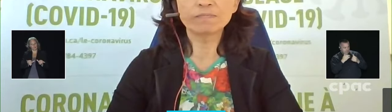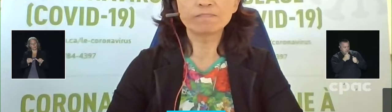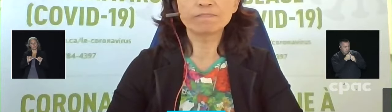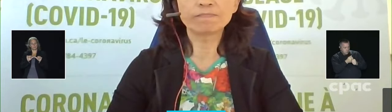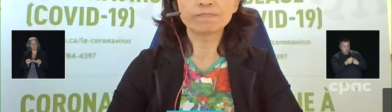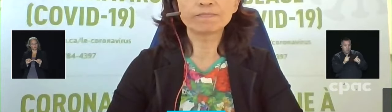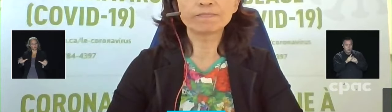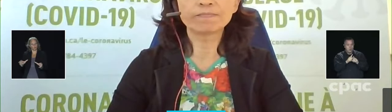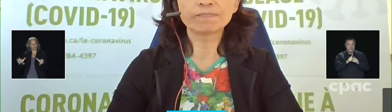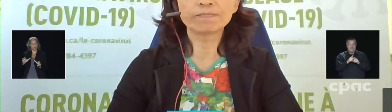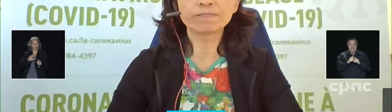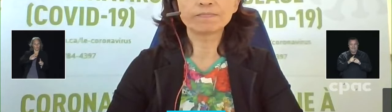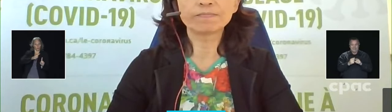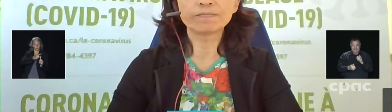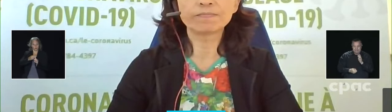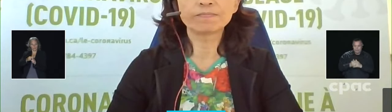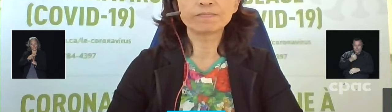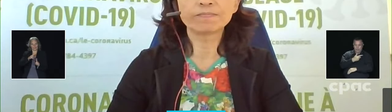coverage.